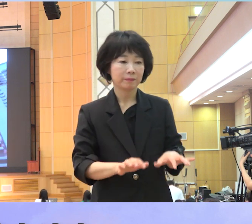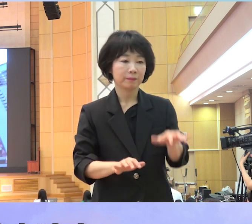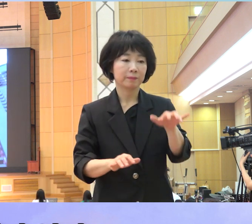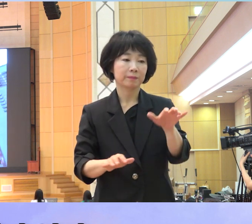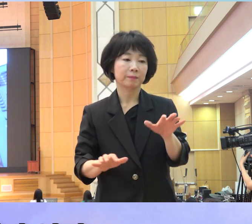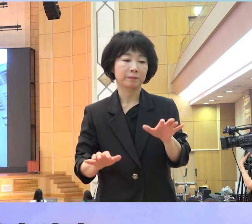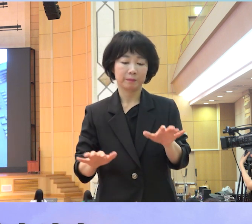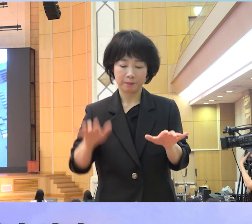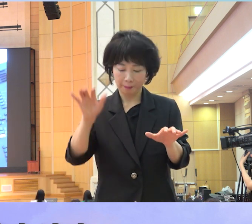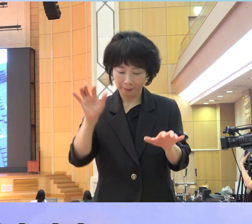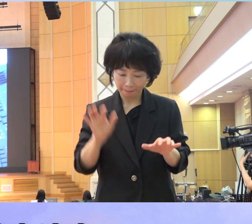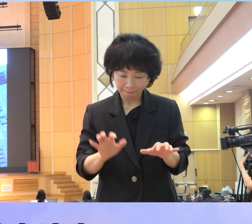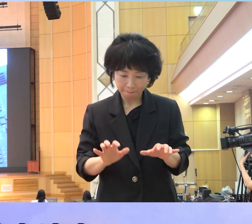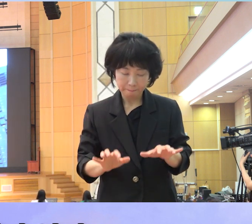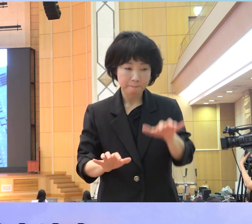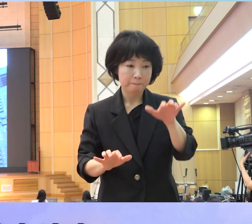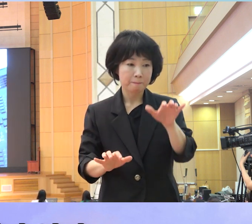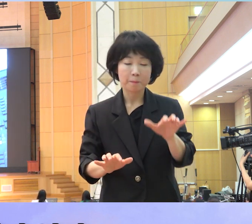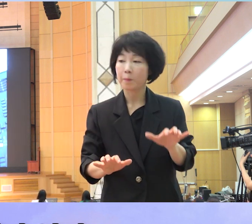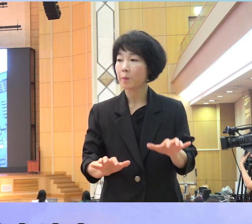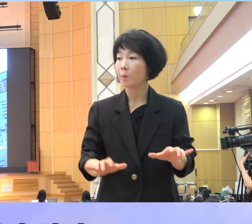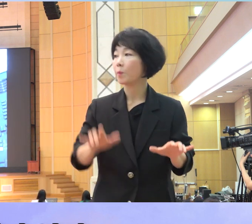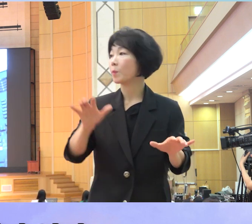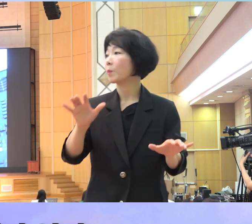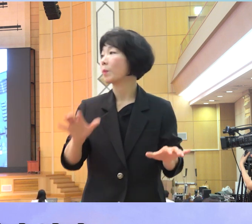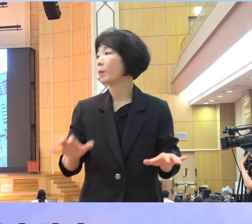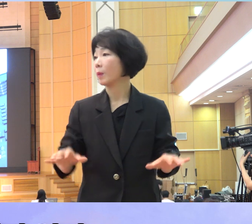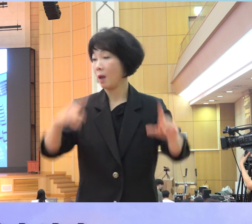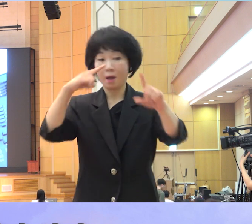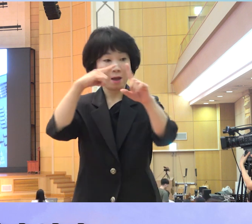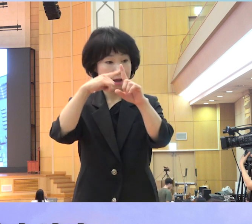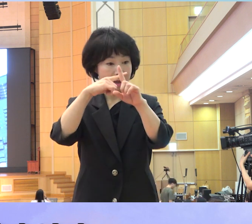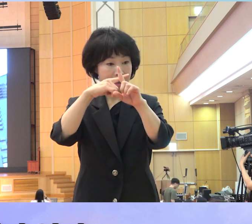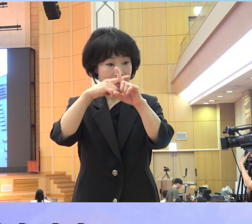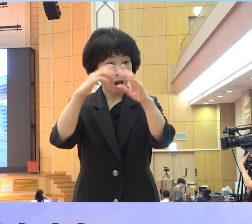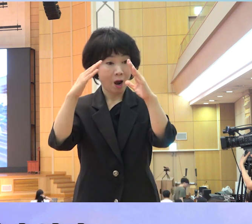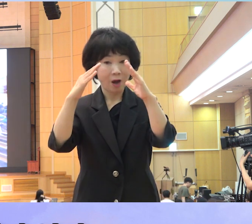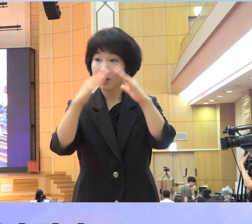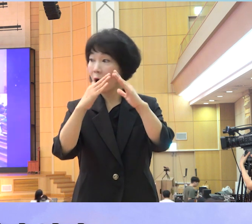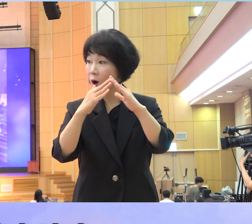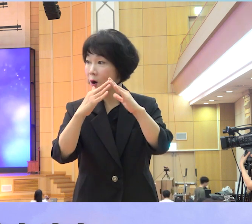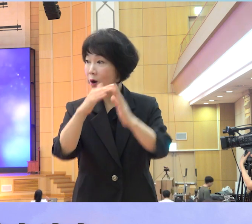여기에 모인 우리 주의 은총 받은 자여라.